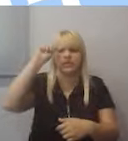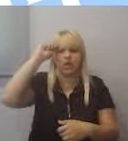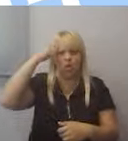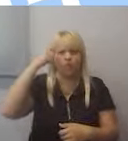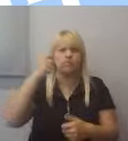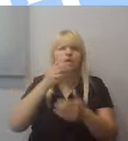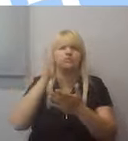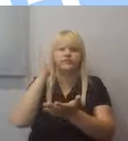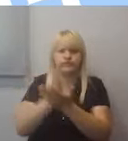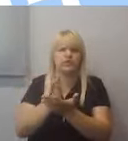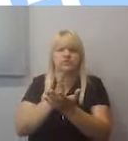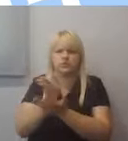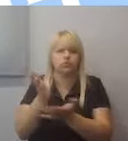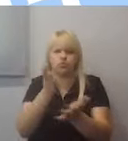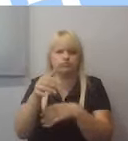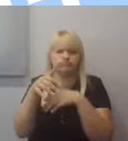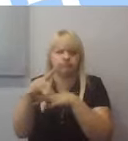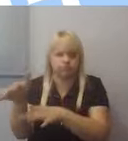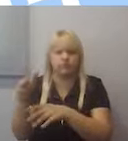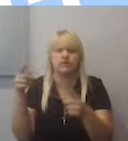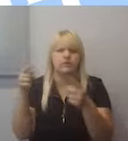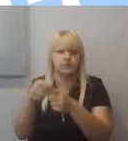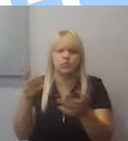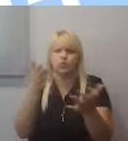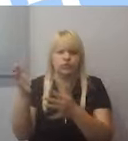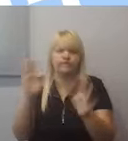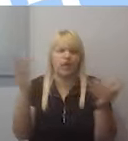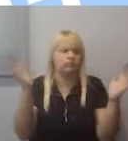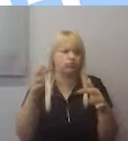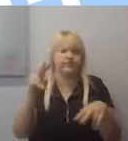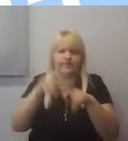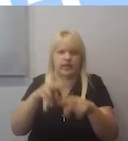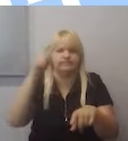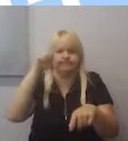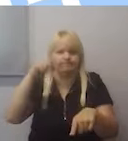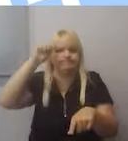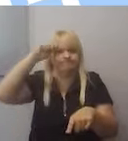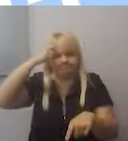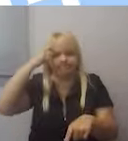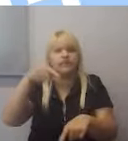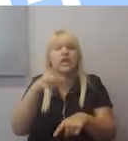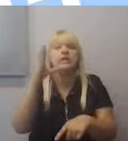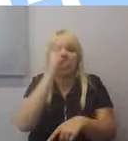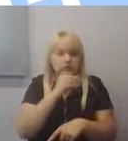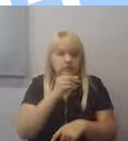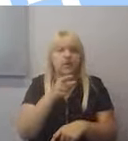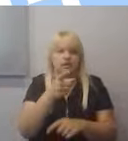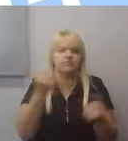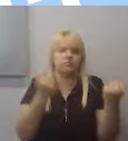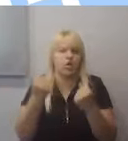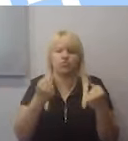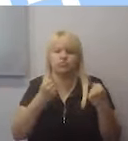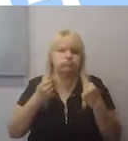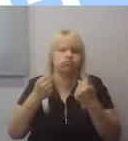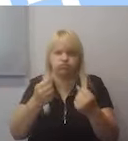nepieciešams doties galamērķi vai pulcēšanās vietu ja iespējams izmanto savu transportlīdzekli lai nokļūtu